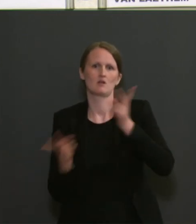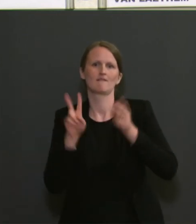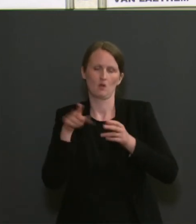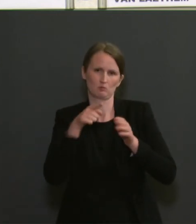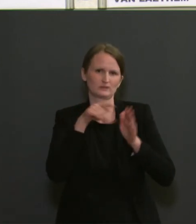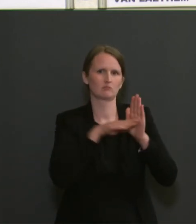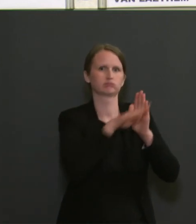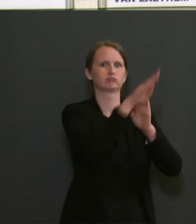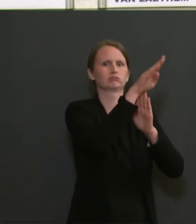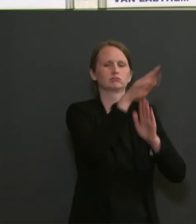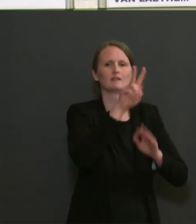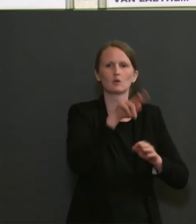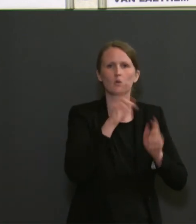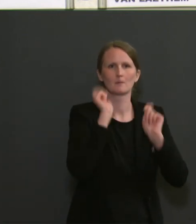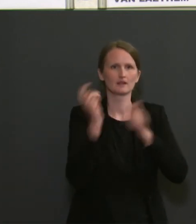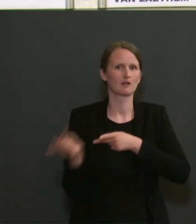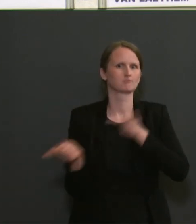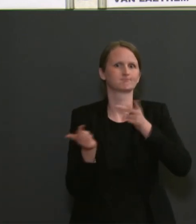Actuellement, il y a